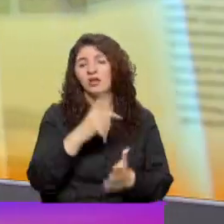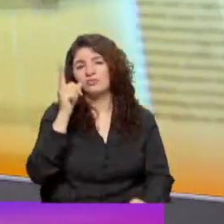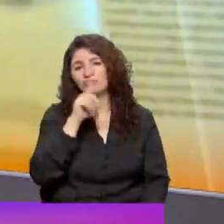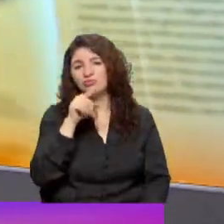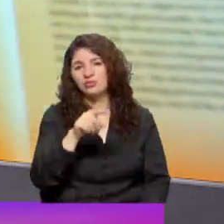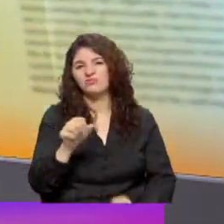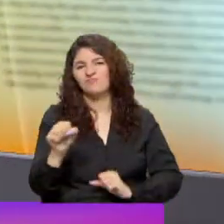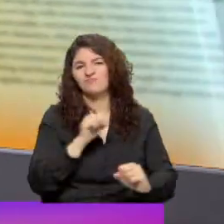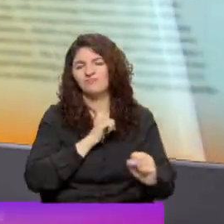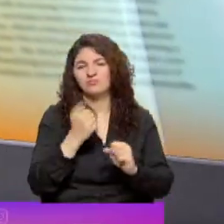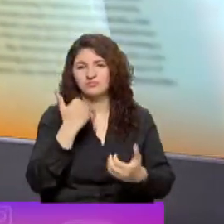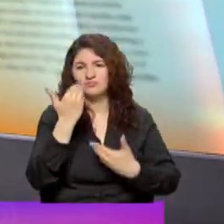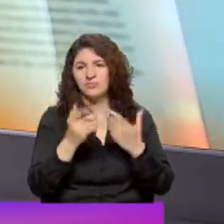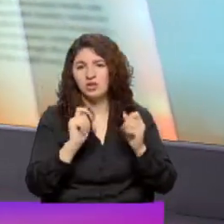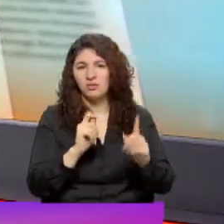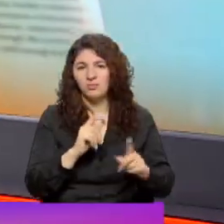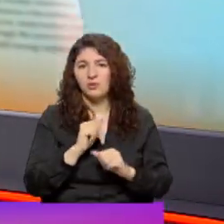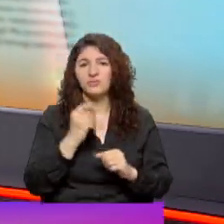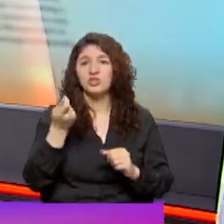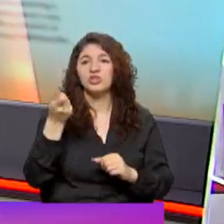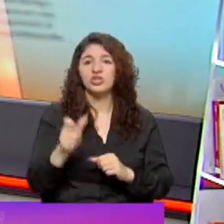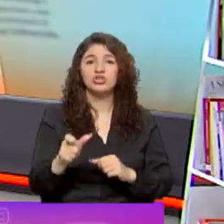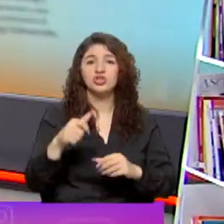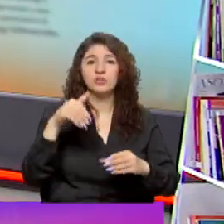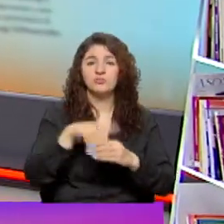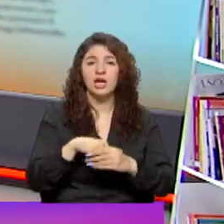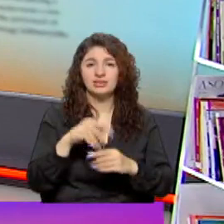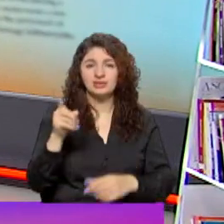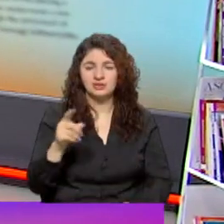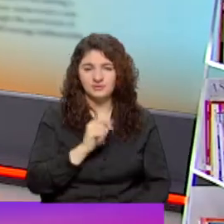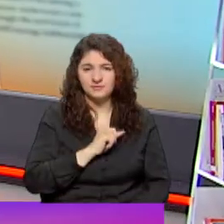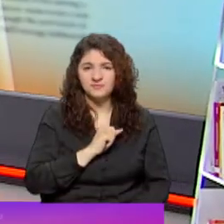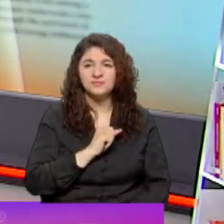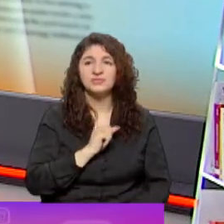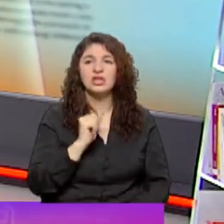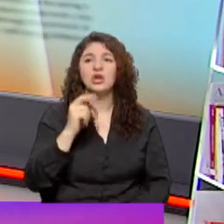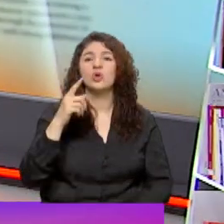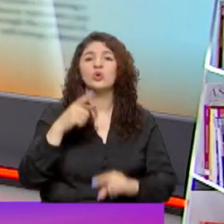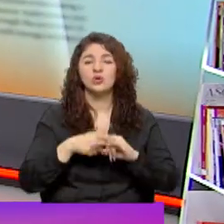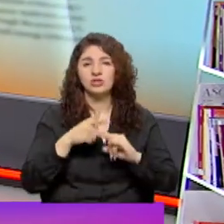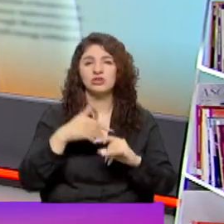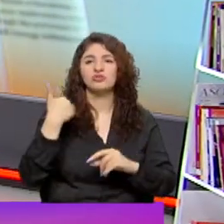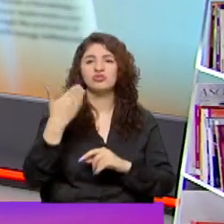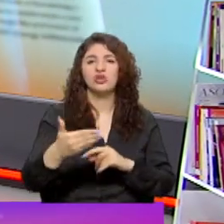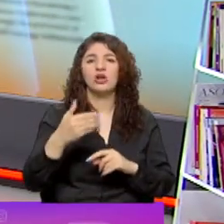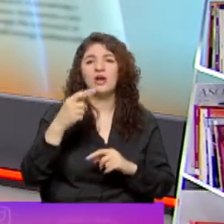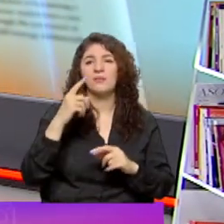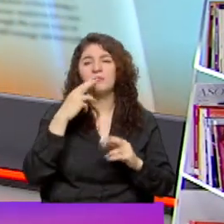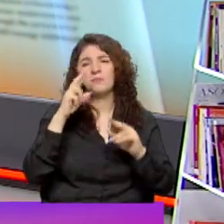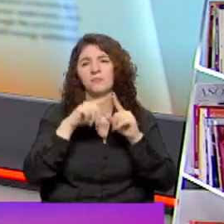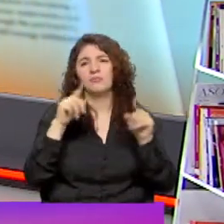karar nedeniyle tepkilerini ifade ediyor işçi Partili Erkan baş Hürriyet'ten sonra pencere